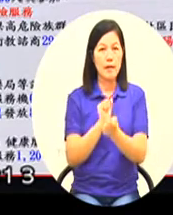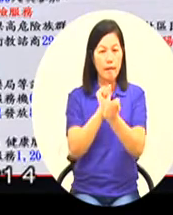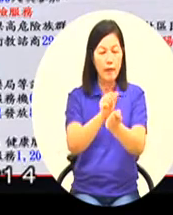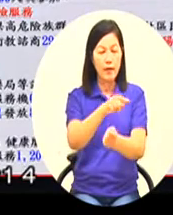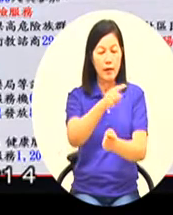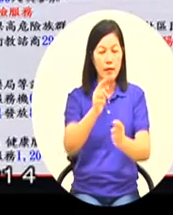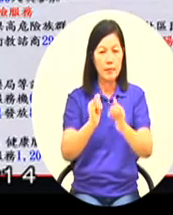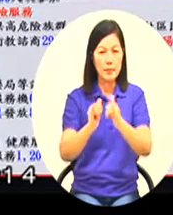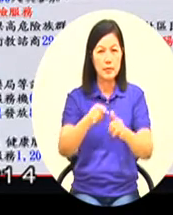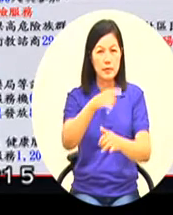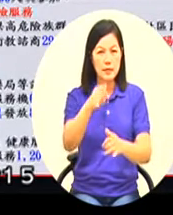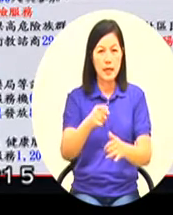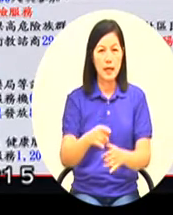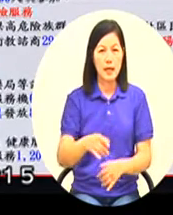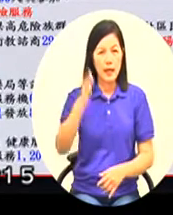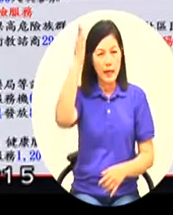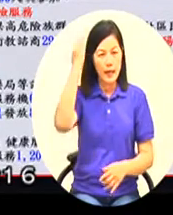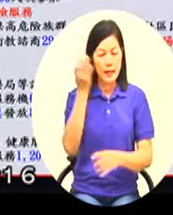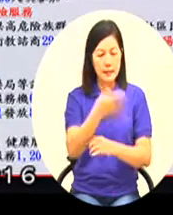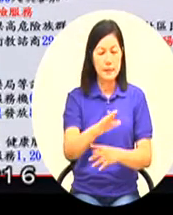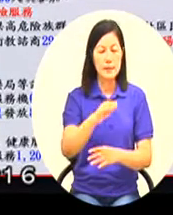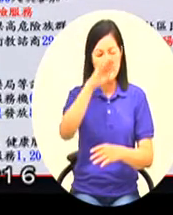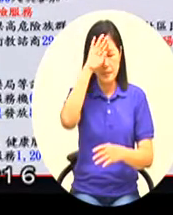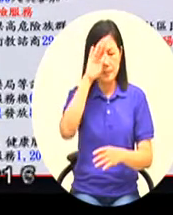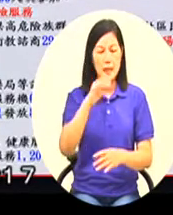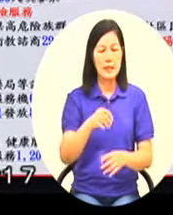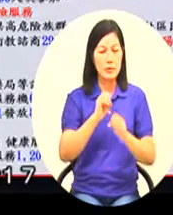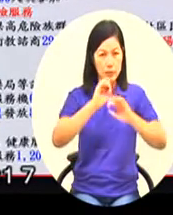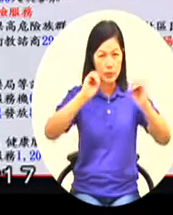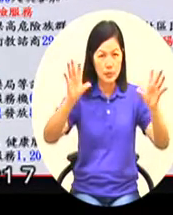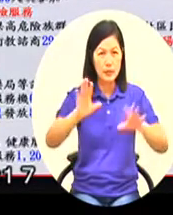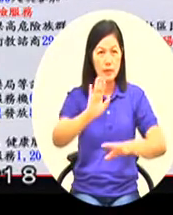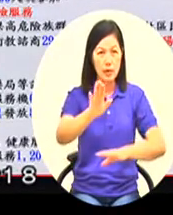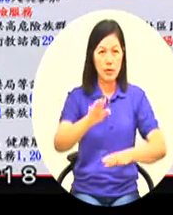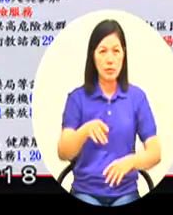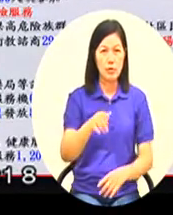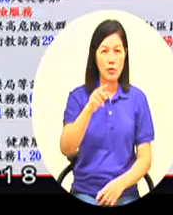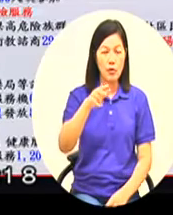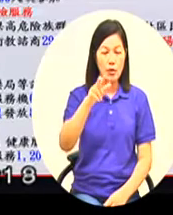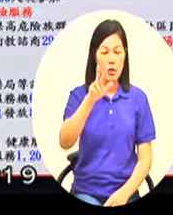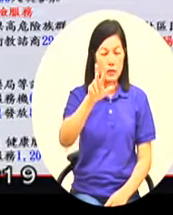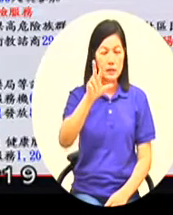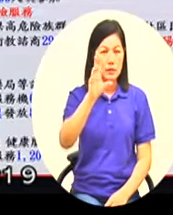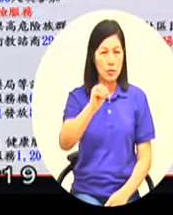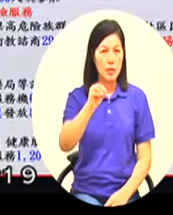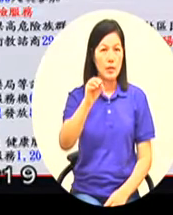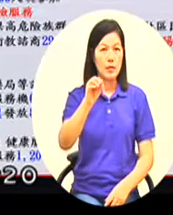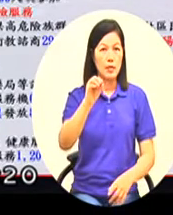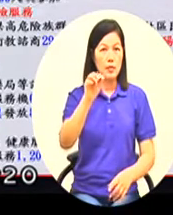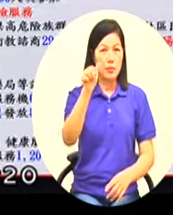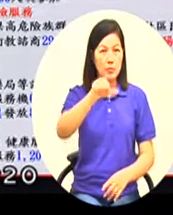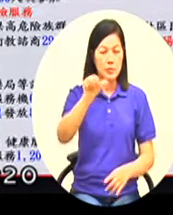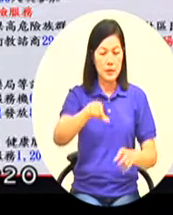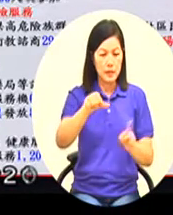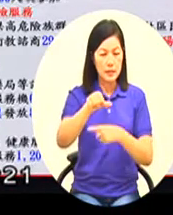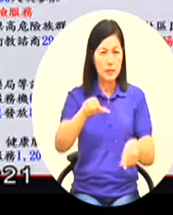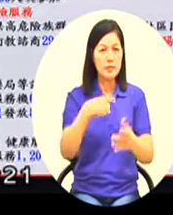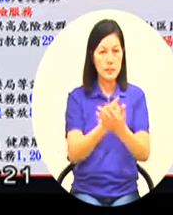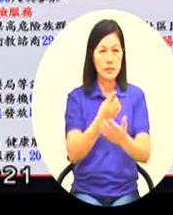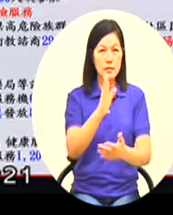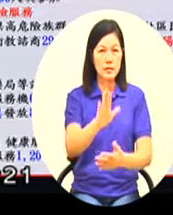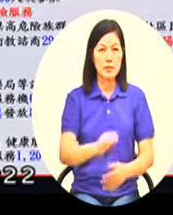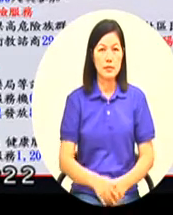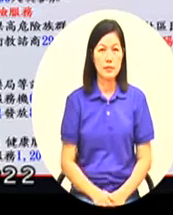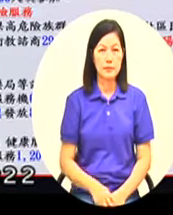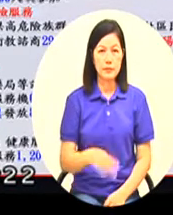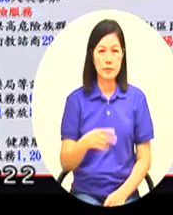艾滋病的宣导，超过900场次，总共有超过75000人的一个参加。那对于整个筛检